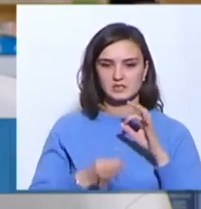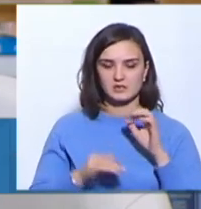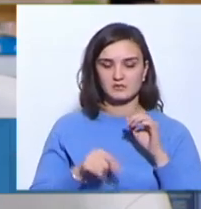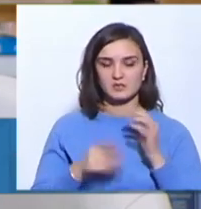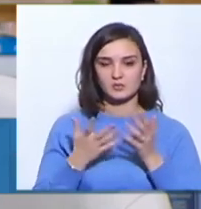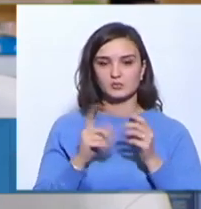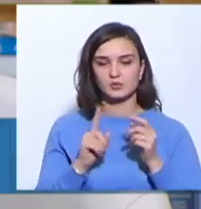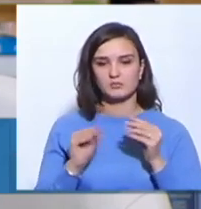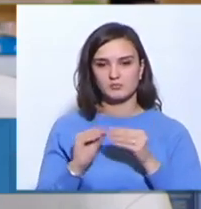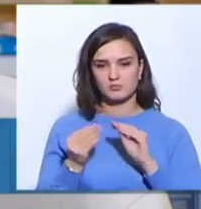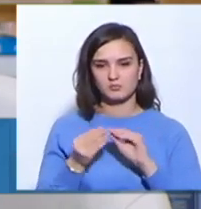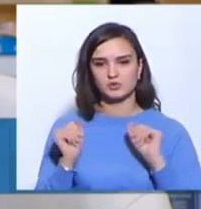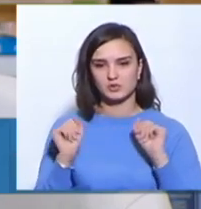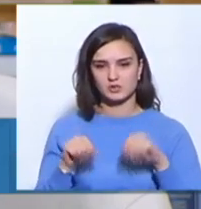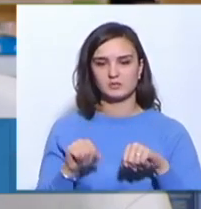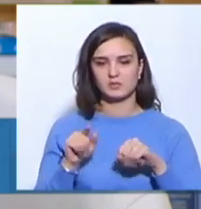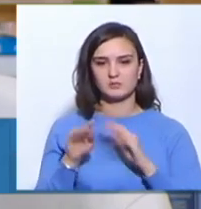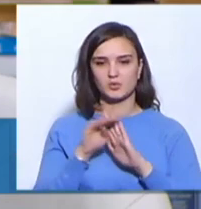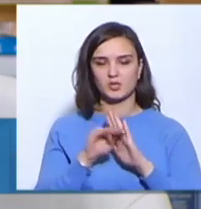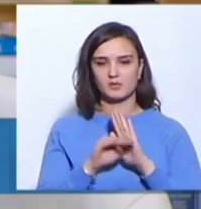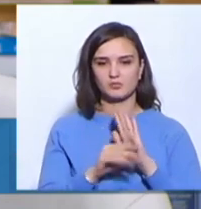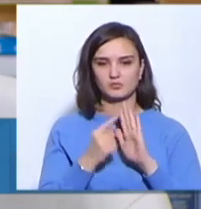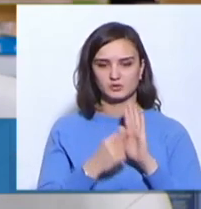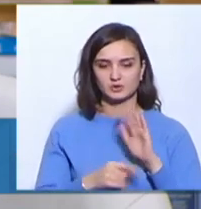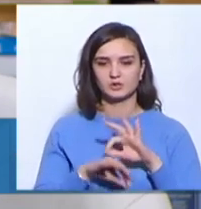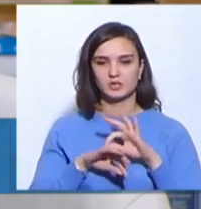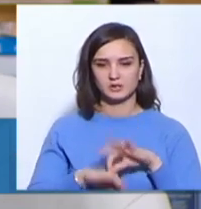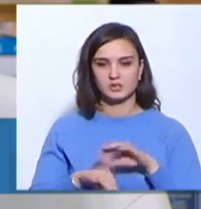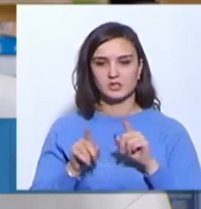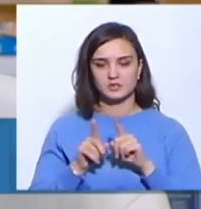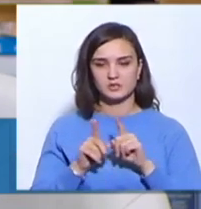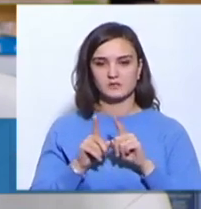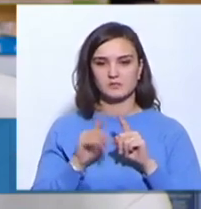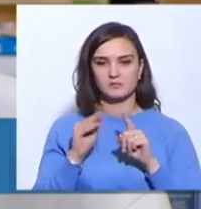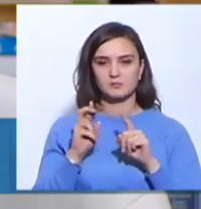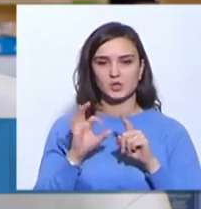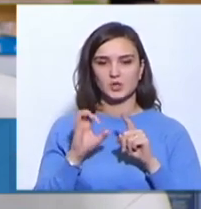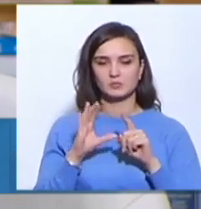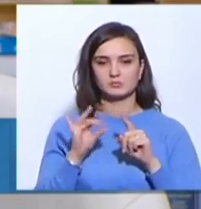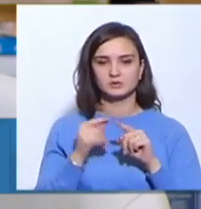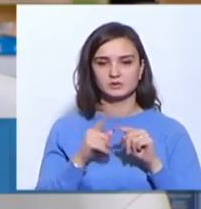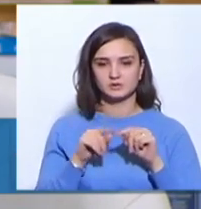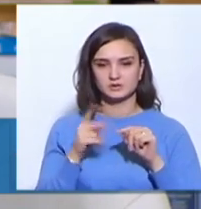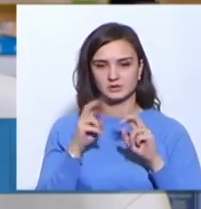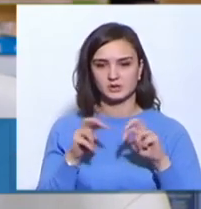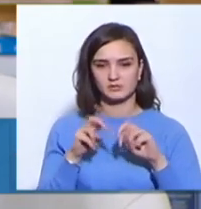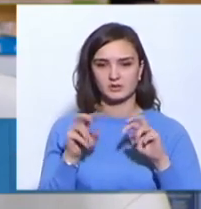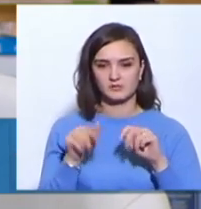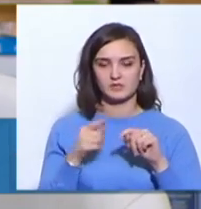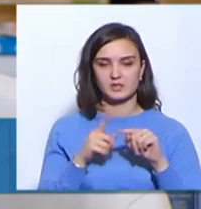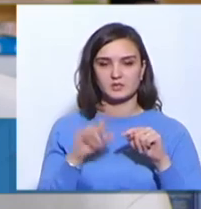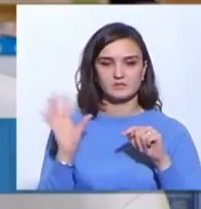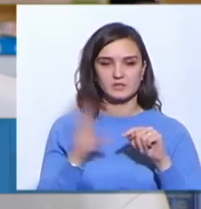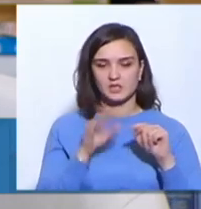რაიმე პრობლემა არის, შესაძლებელია პროგრამულად ჩატარდეს ასევე ბიოპსია და ბიოპსიური მასალის მორფოლოგიური კვლევა. ეს